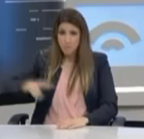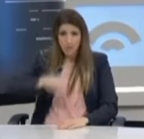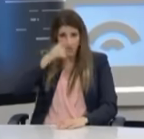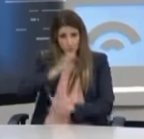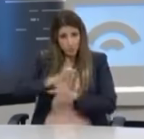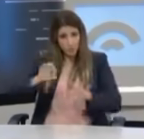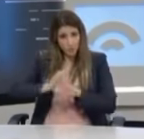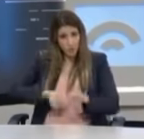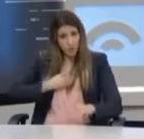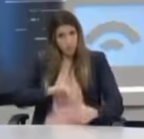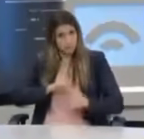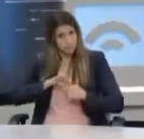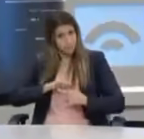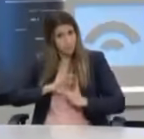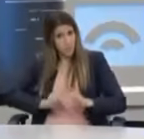κάτω.